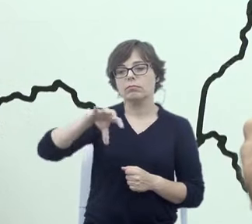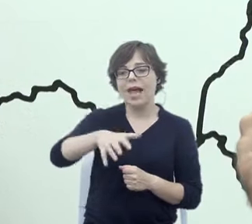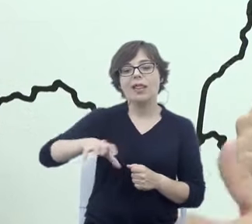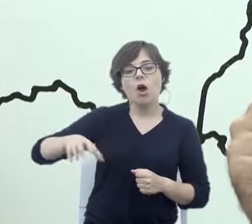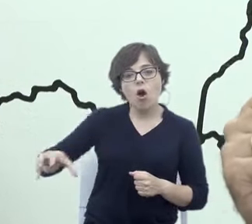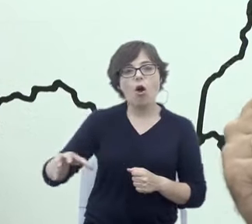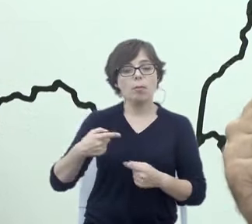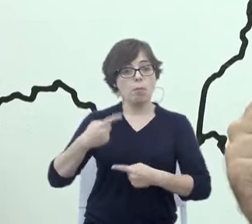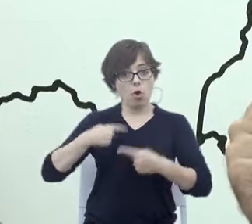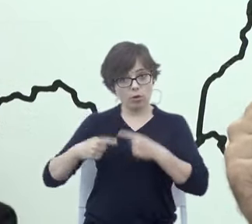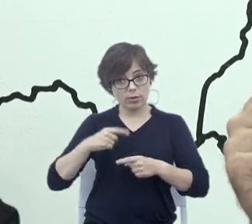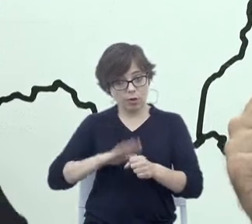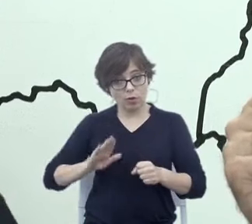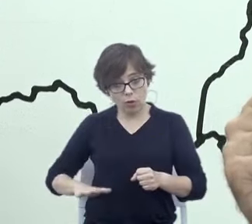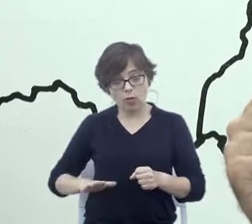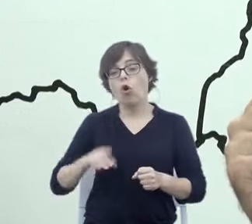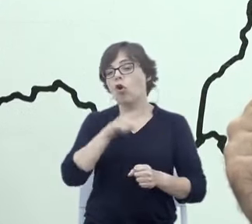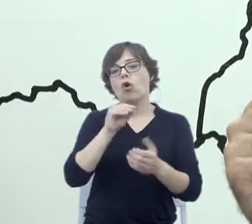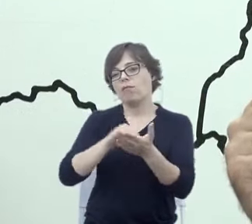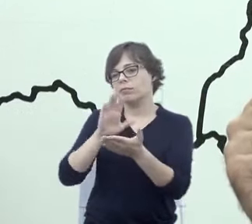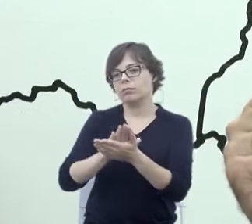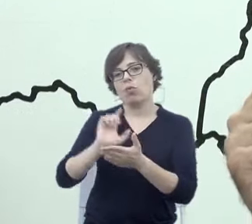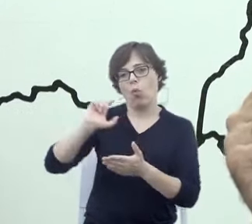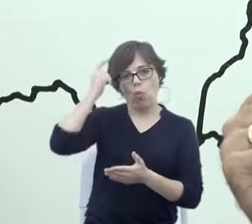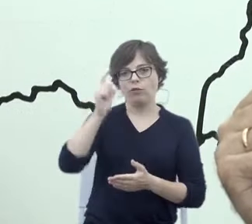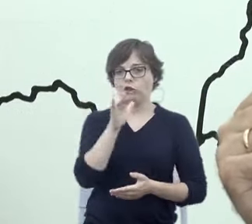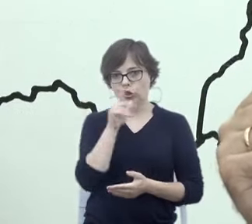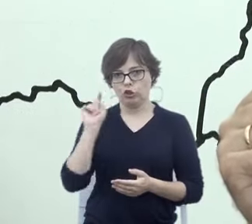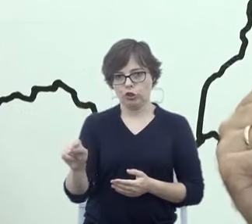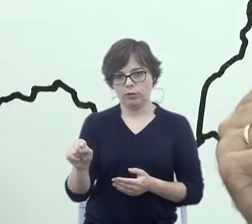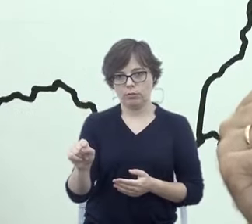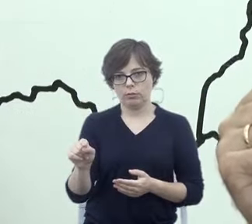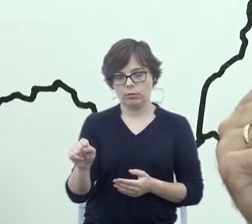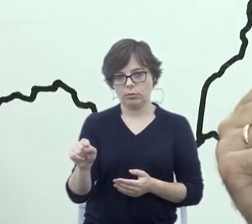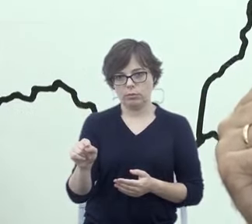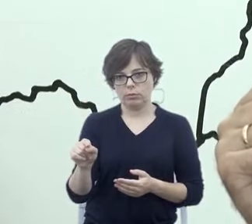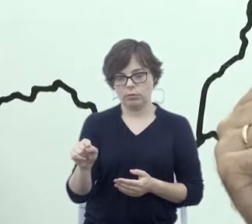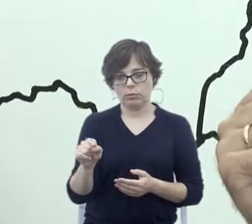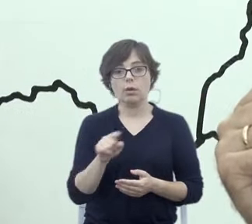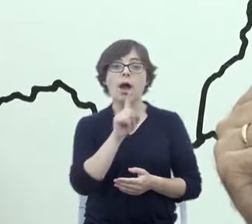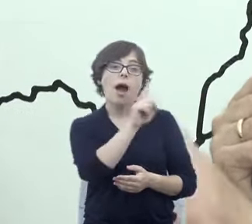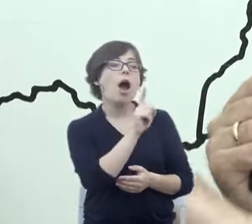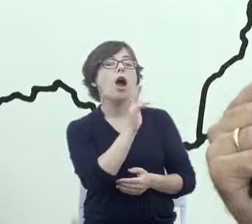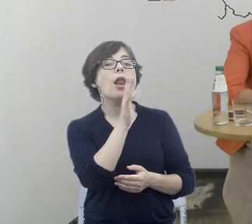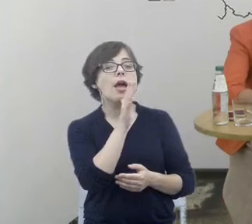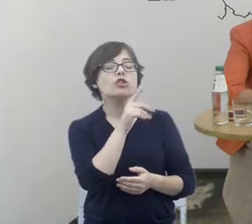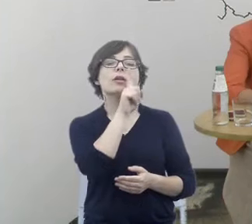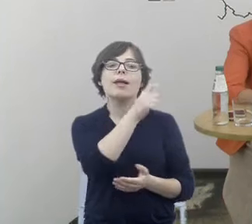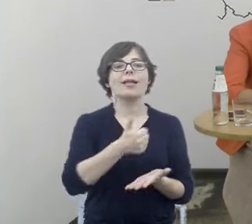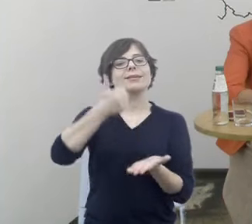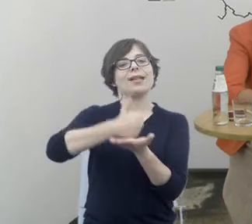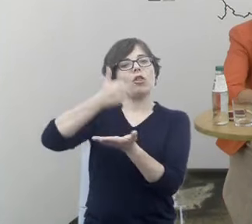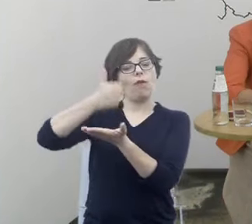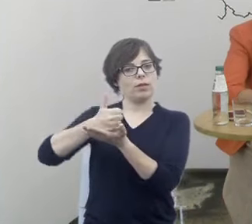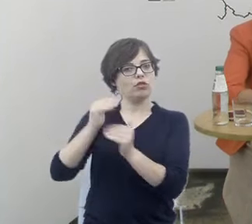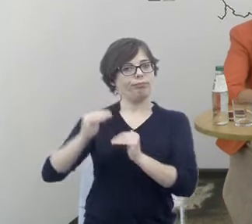etnicznych wskazując wyłącznie Żydów jako zaplecze. Żydów na stanowiskach publicznych. Na stanowiskach